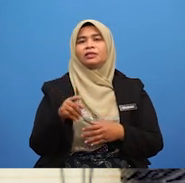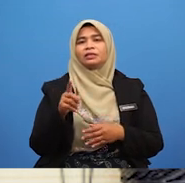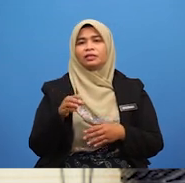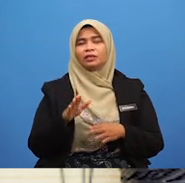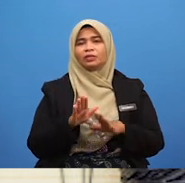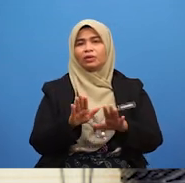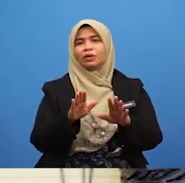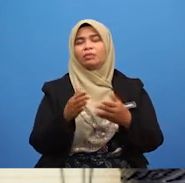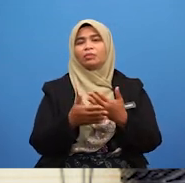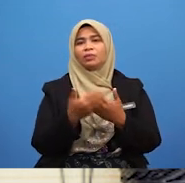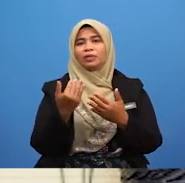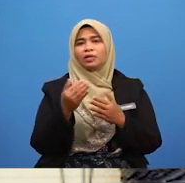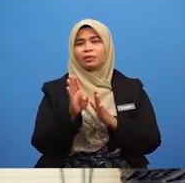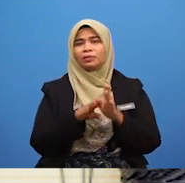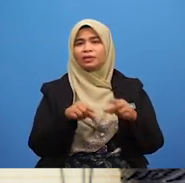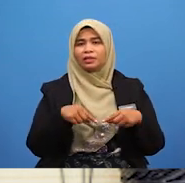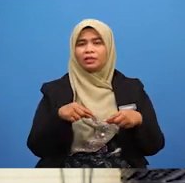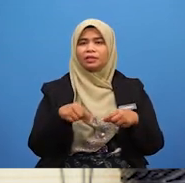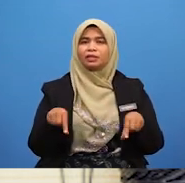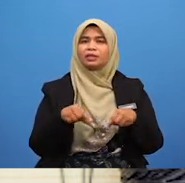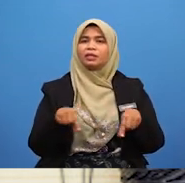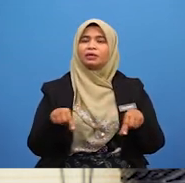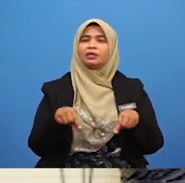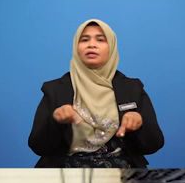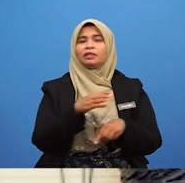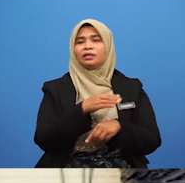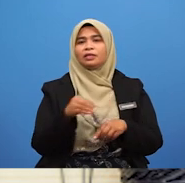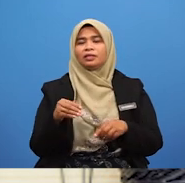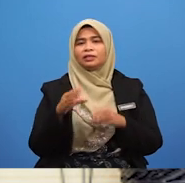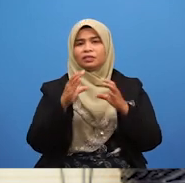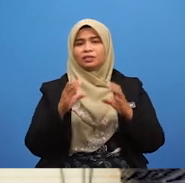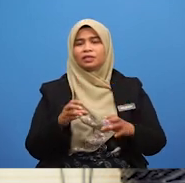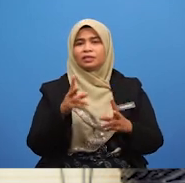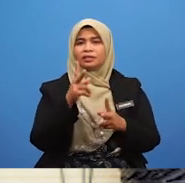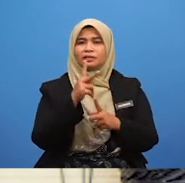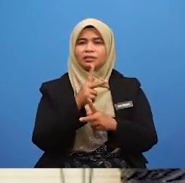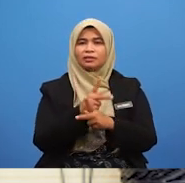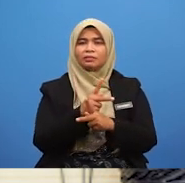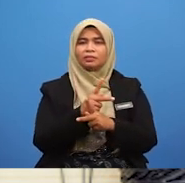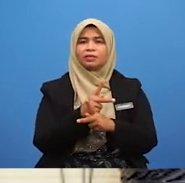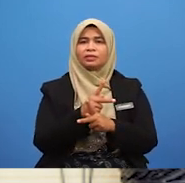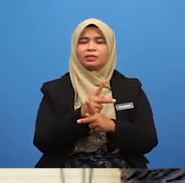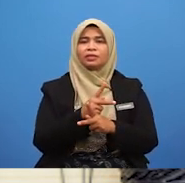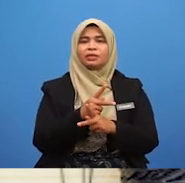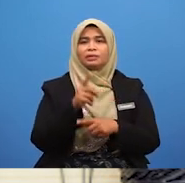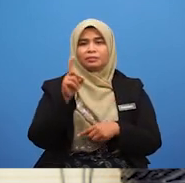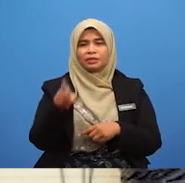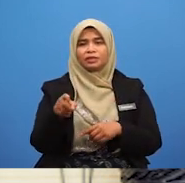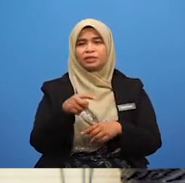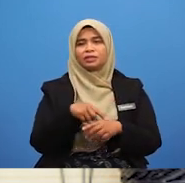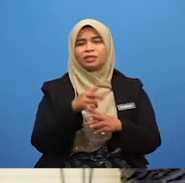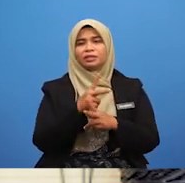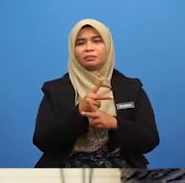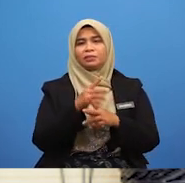ia mudah bergerak. Dan cara penyimpanan pula mestilah disimpan